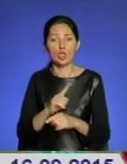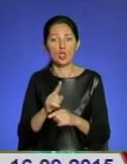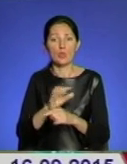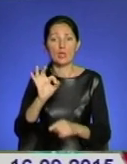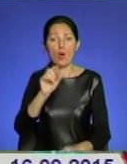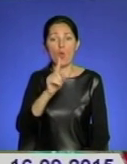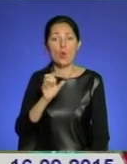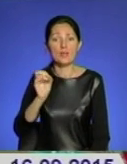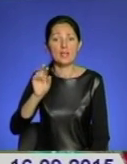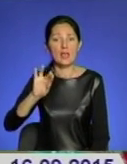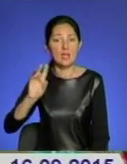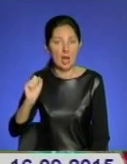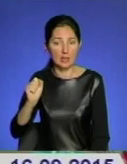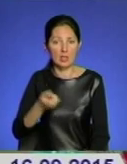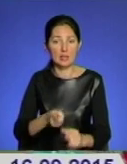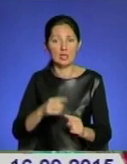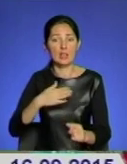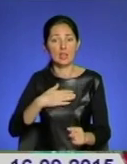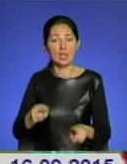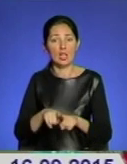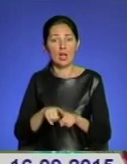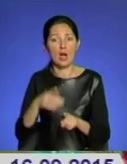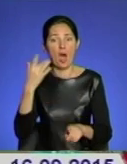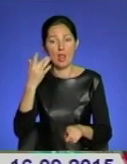наша така, скажімо, легкоатлетична родзинка, але